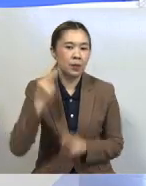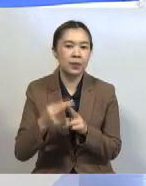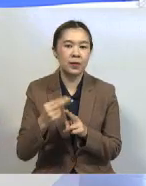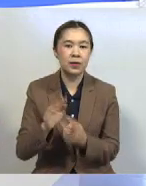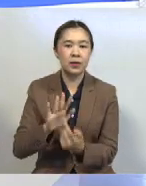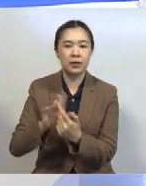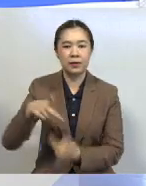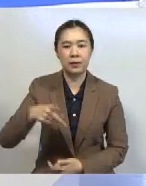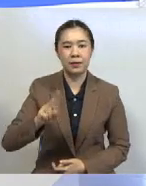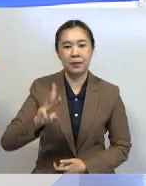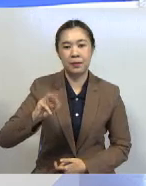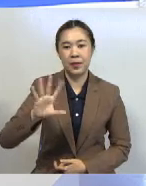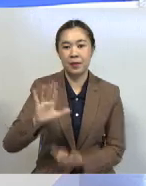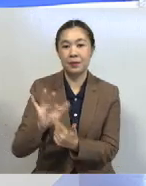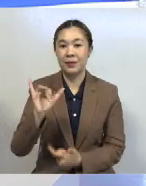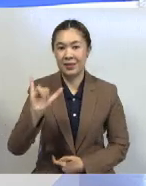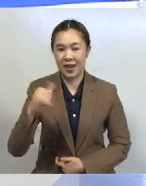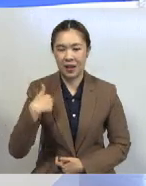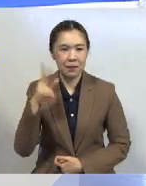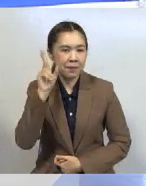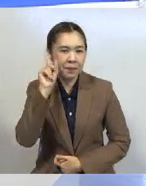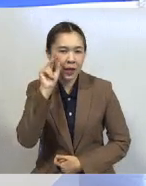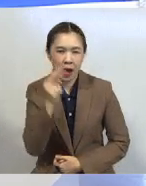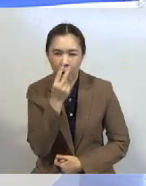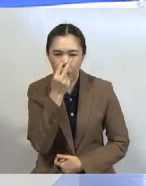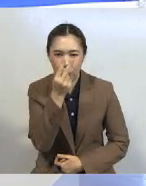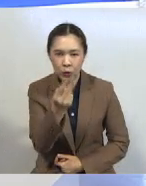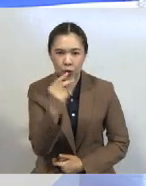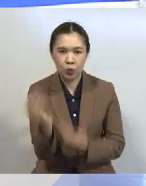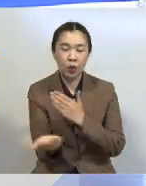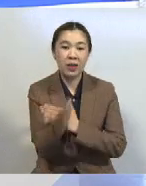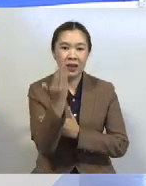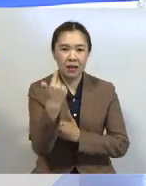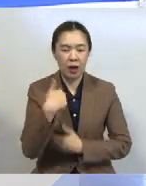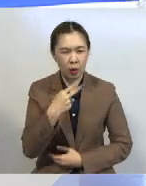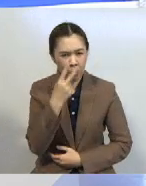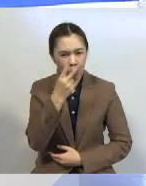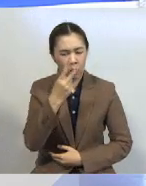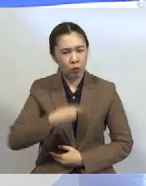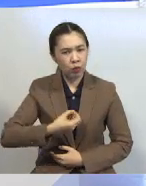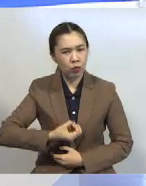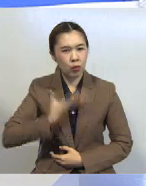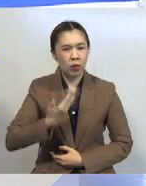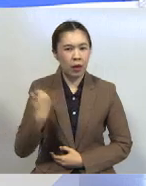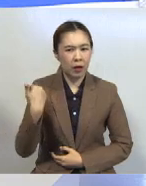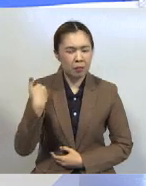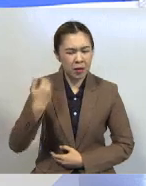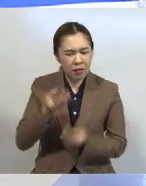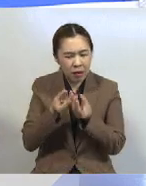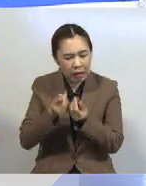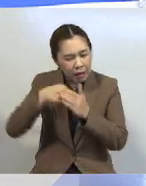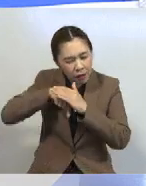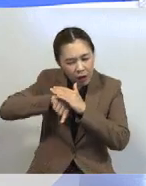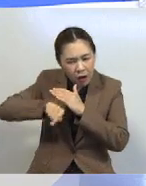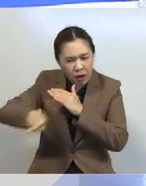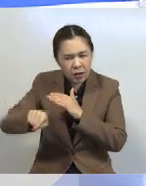พอมีข่าวออกมาตอนเช้าทุกคนเห็นในโลกออนไลน์หรือว่าเปิดมาฟังวิทยุเปิดมาดูข่าวทุกคนก็ตกใจว่ามันมีเบื้องลึกอะไรหรือเปล่า